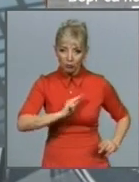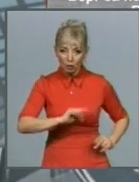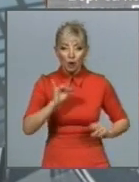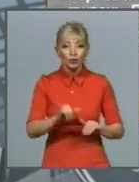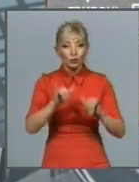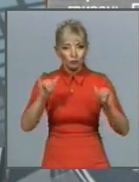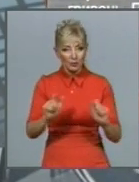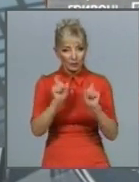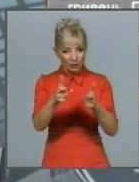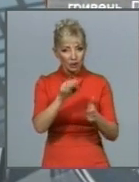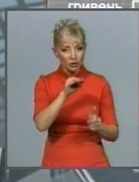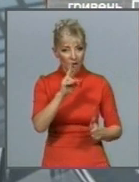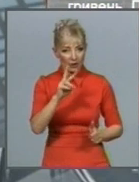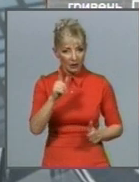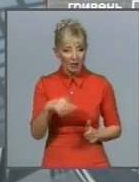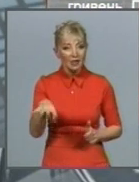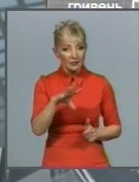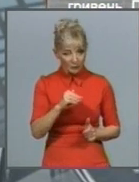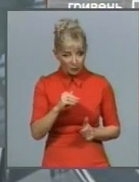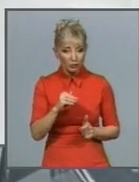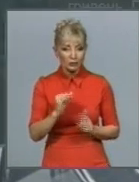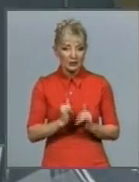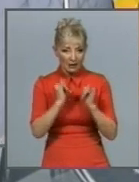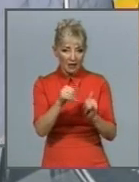платіжки ЖКГ. Все заради монополій.